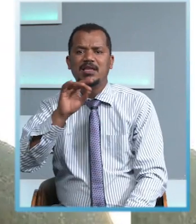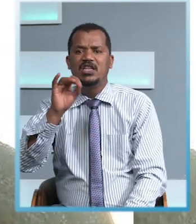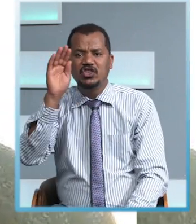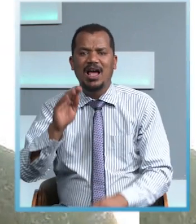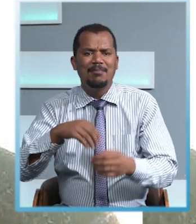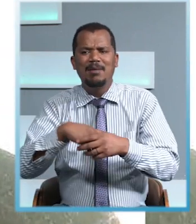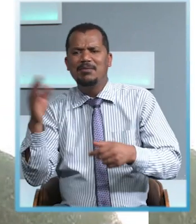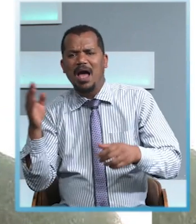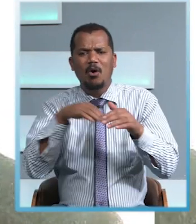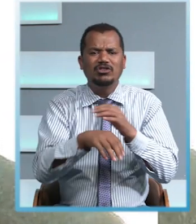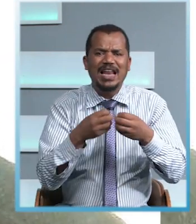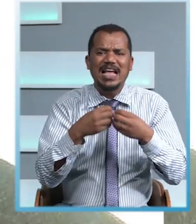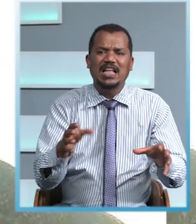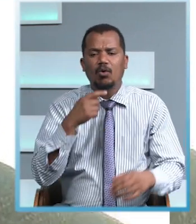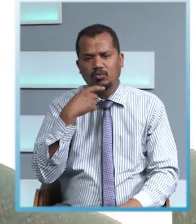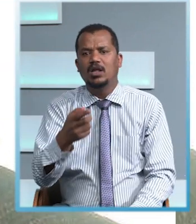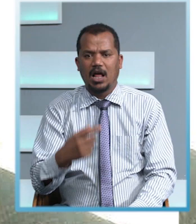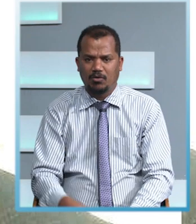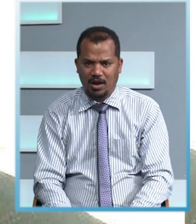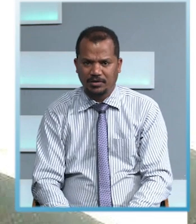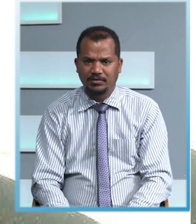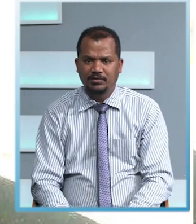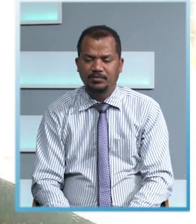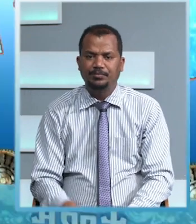ሚልሻ መግቢያ መውጫ እንዲያሳጣው ጠይቀዋል።